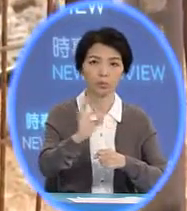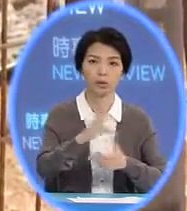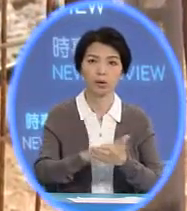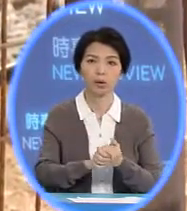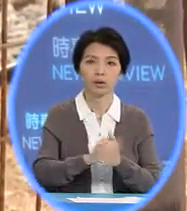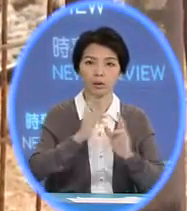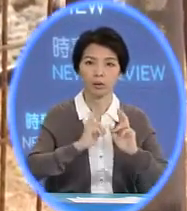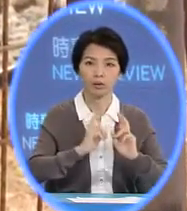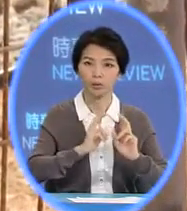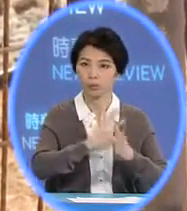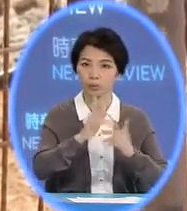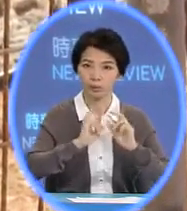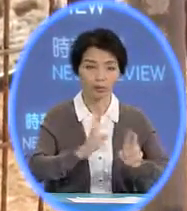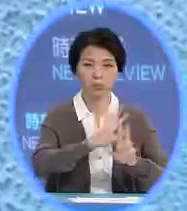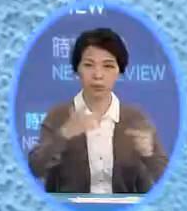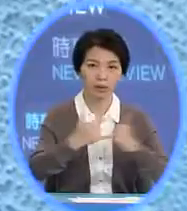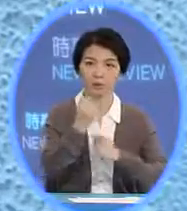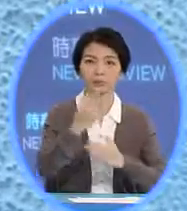很恰當的步驟。